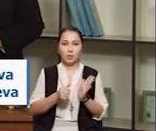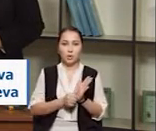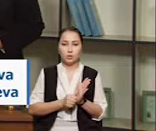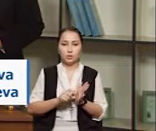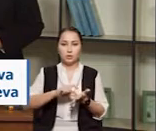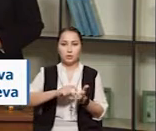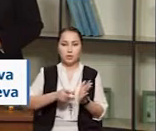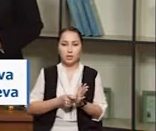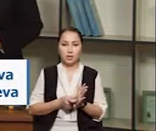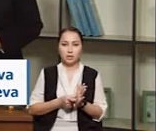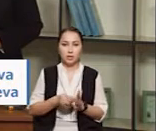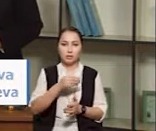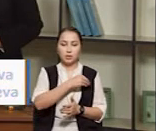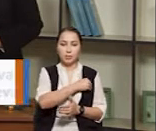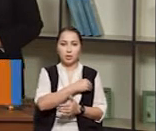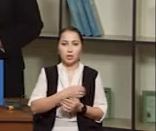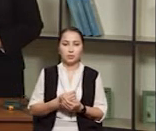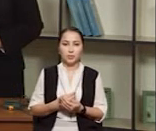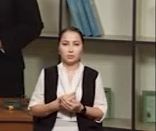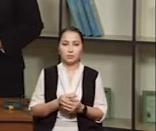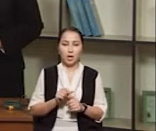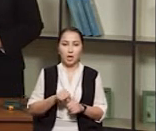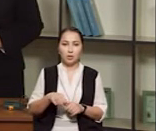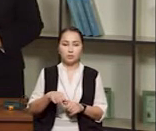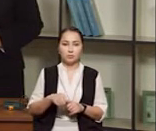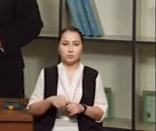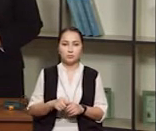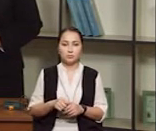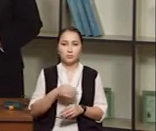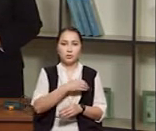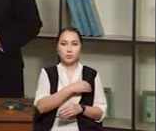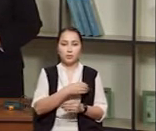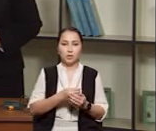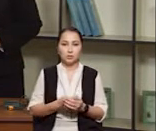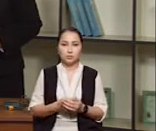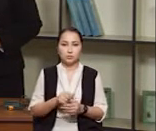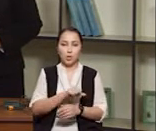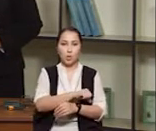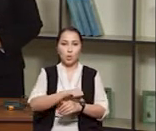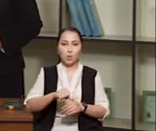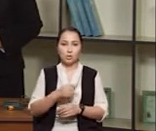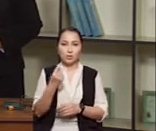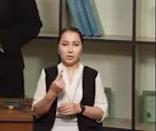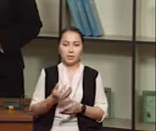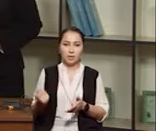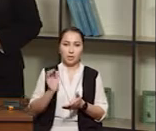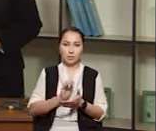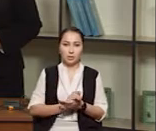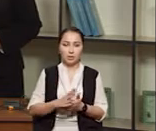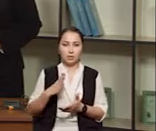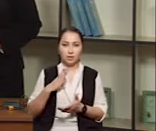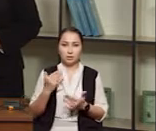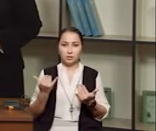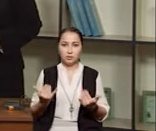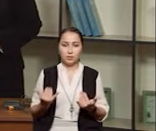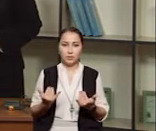Siz 6-sinfda ham temperatura, temperaturani o'lchash, Температураны ўлчаш бірліклары білан танышып